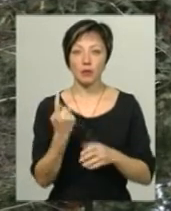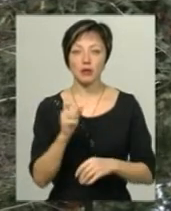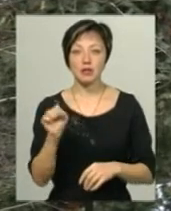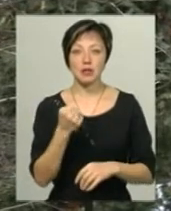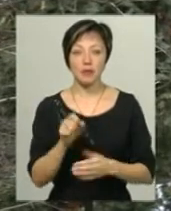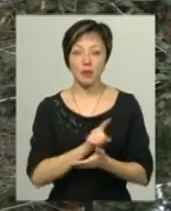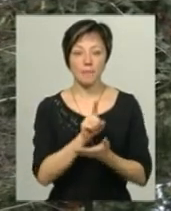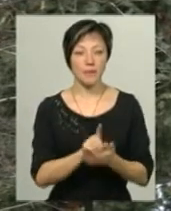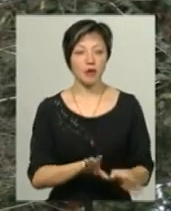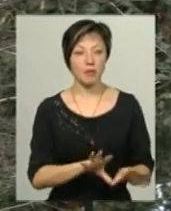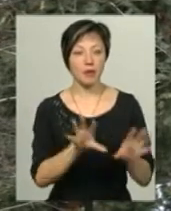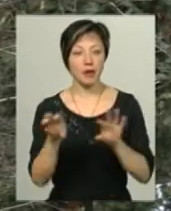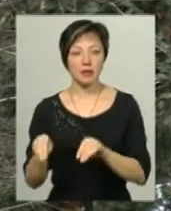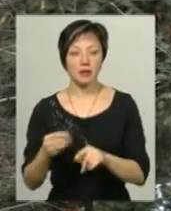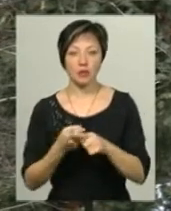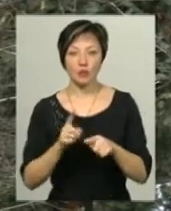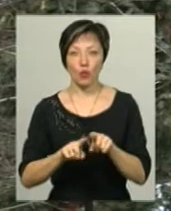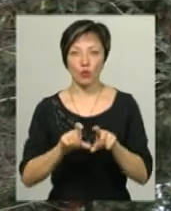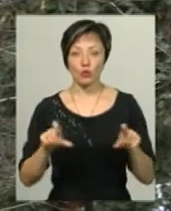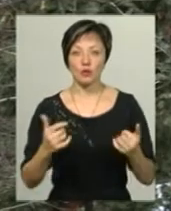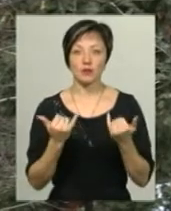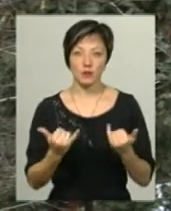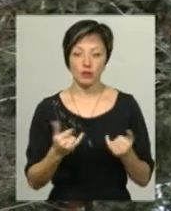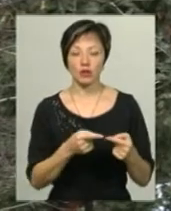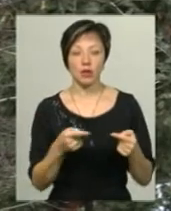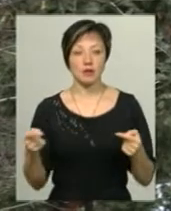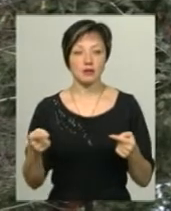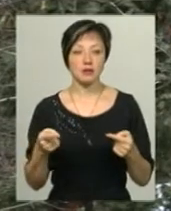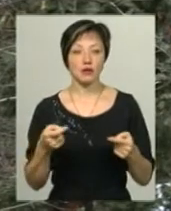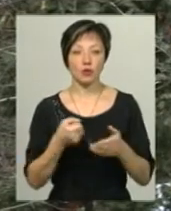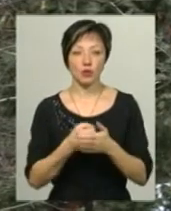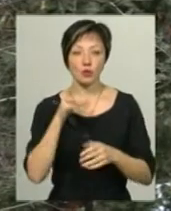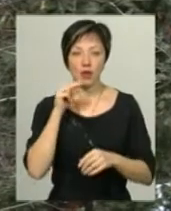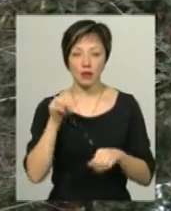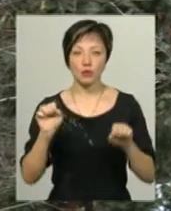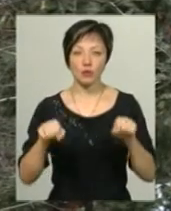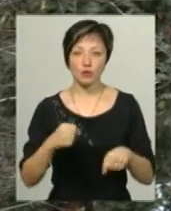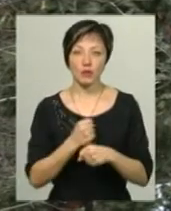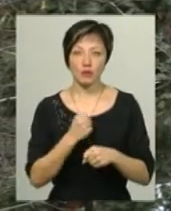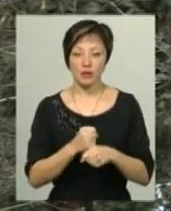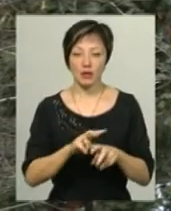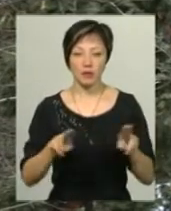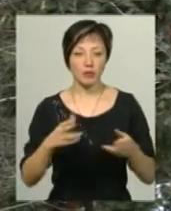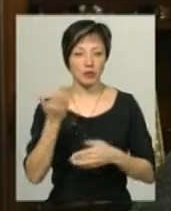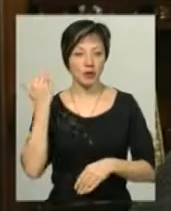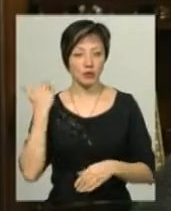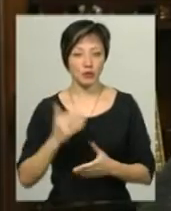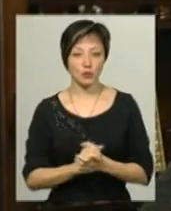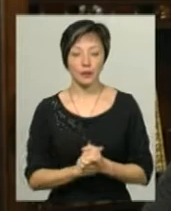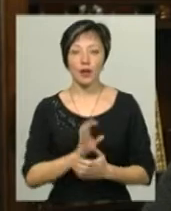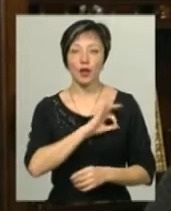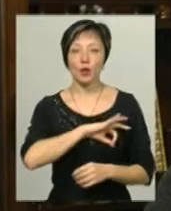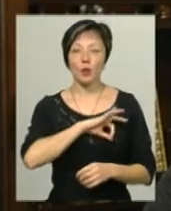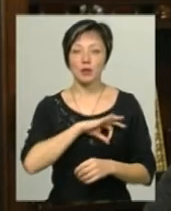вони мають перенести цю конструкцію. А в цей час, звичайно, до даної дати вони можуть працювати, так як і працювали до цього. Юрист